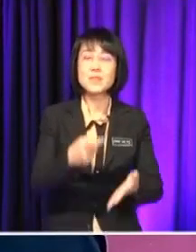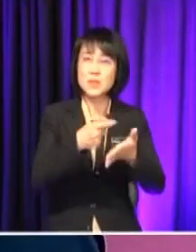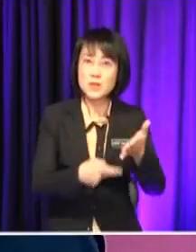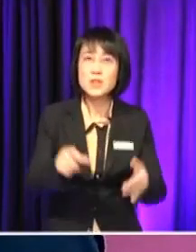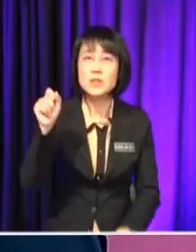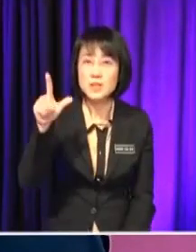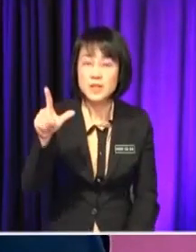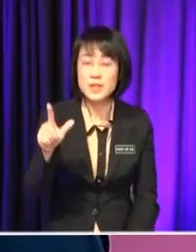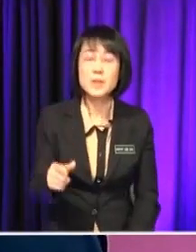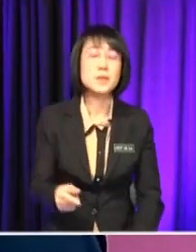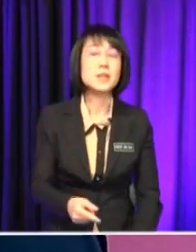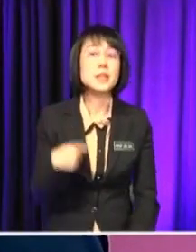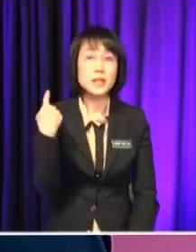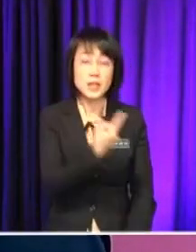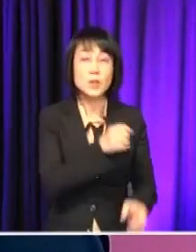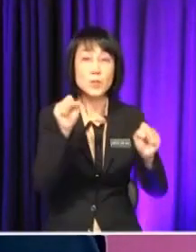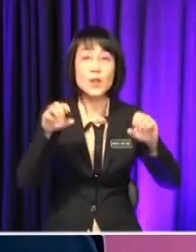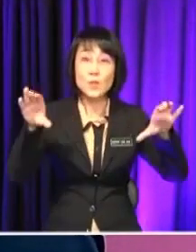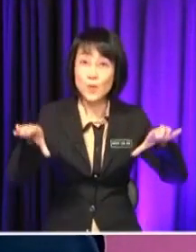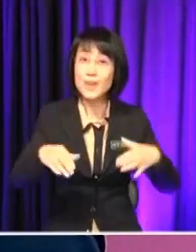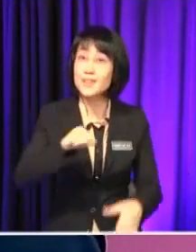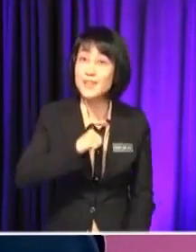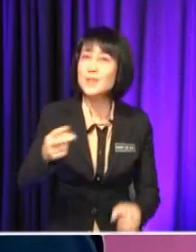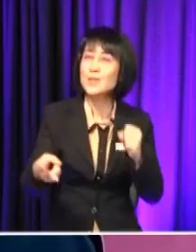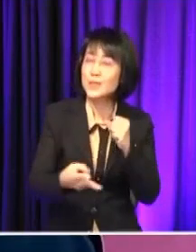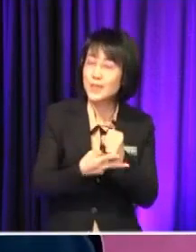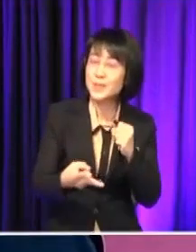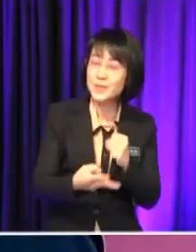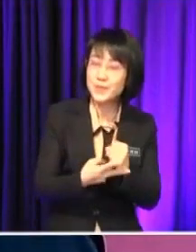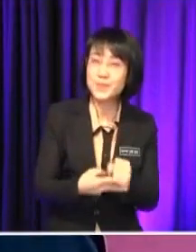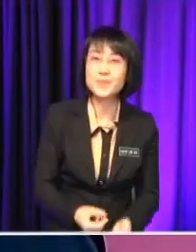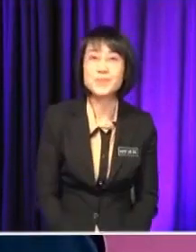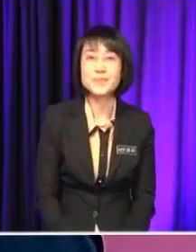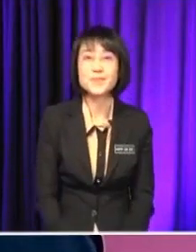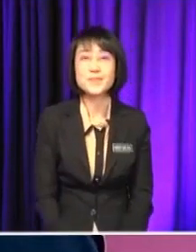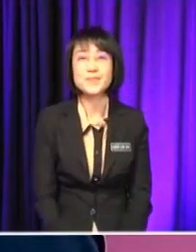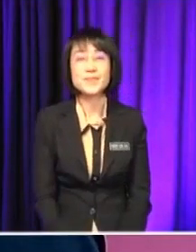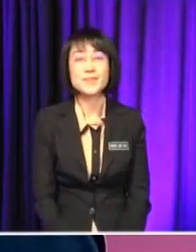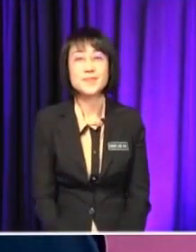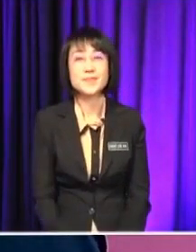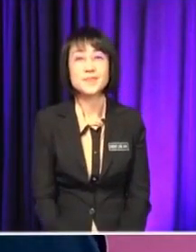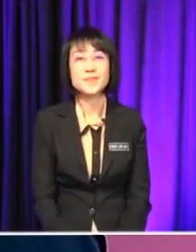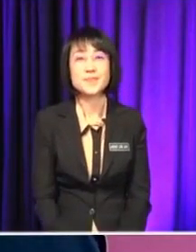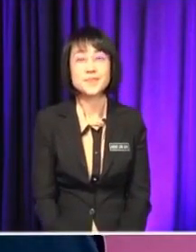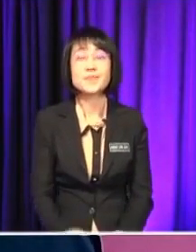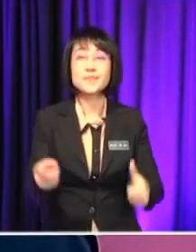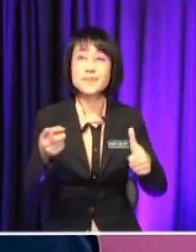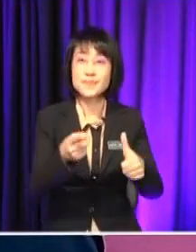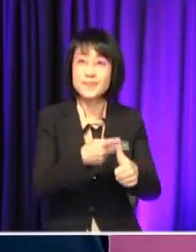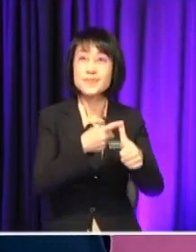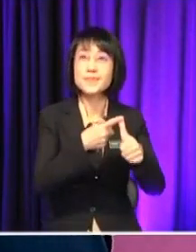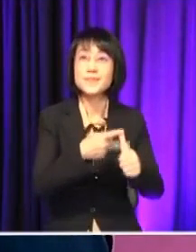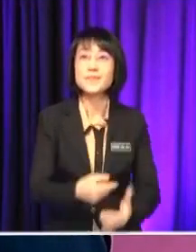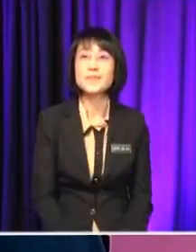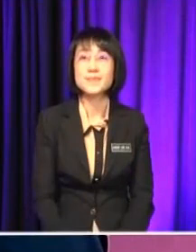kita buat sendiri ya jadi ah inilah cari-cari untuk membuat pemasangan sqlt di rumah sendiri yang pertama sekali